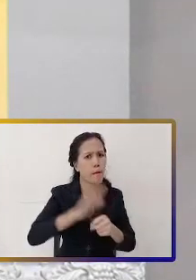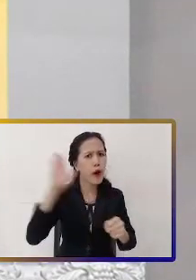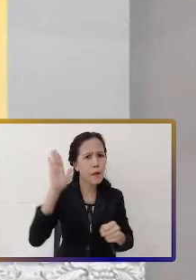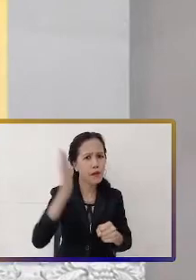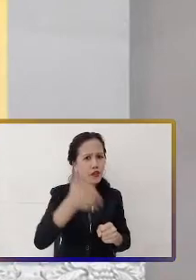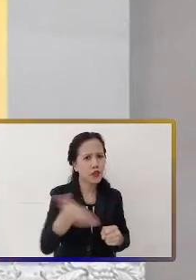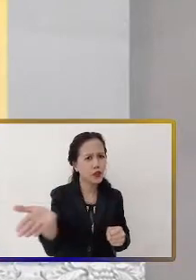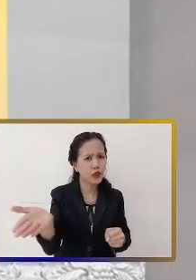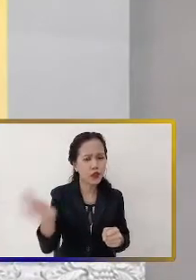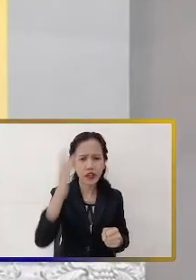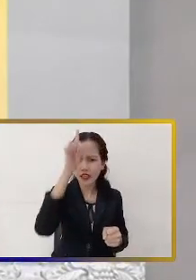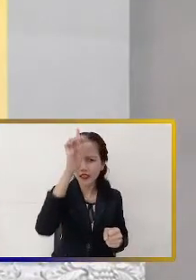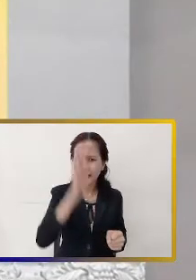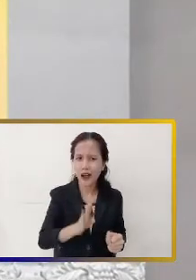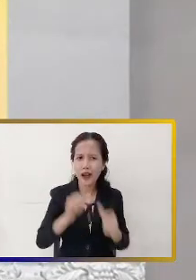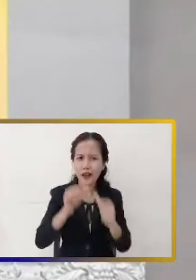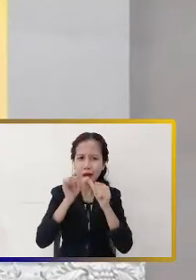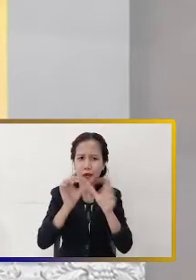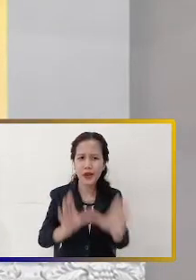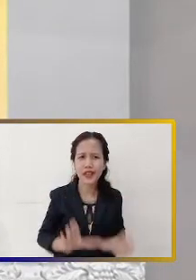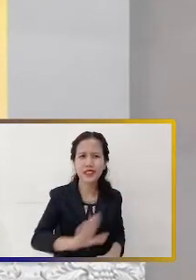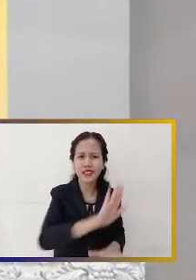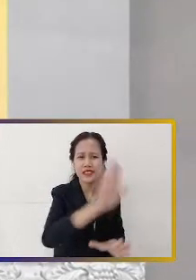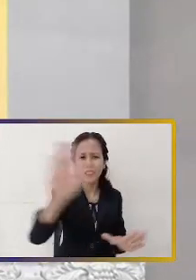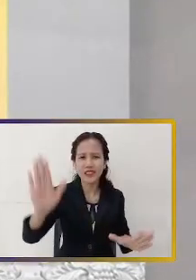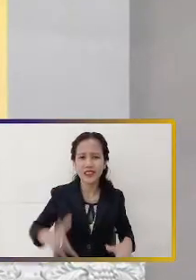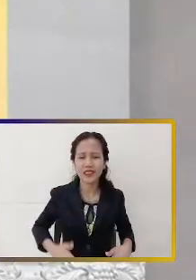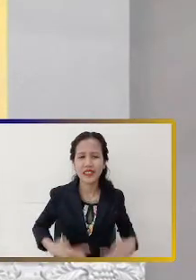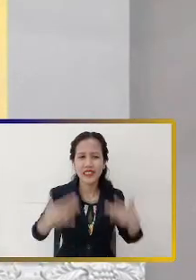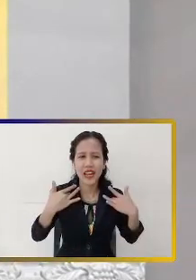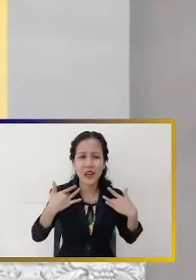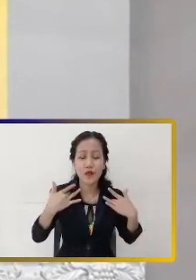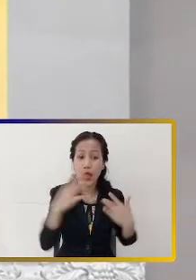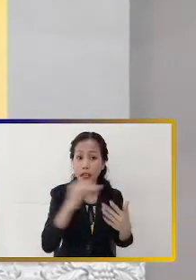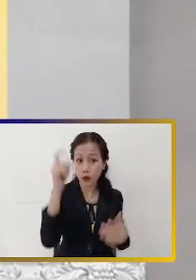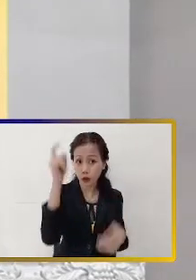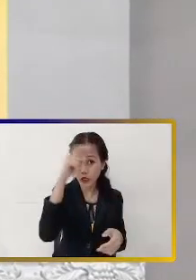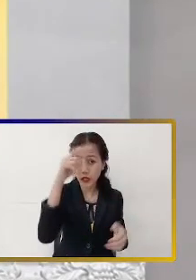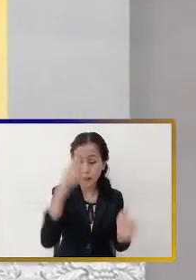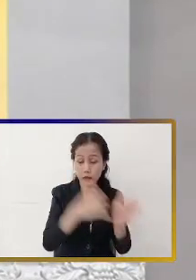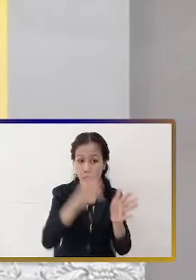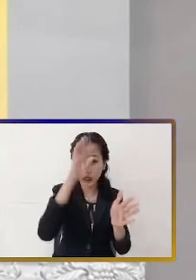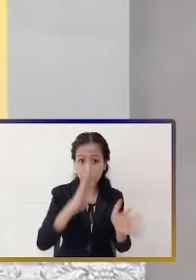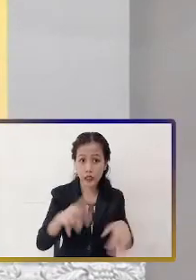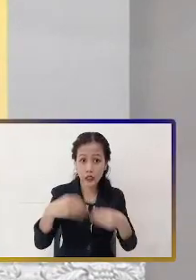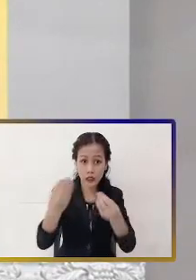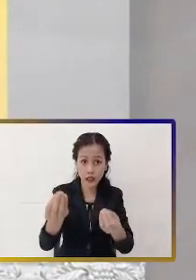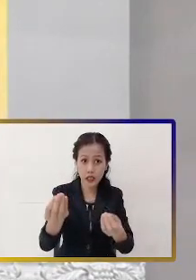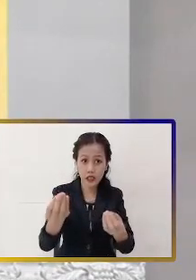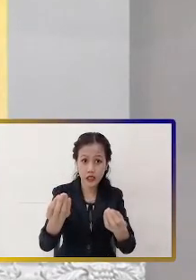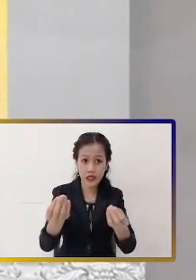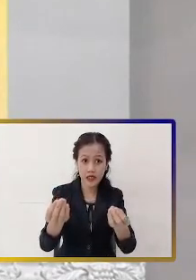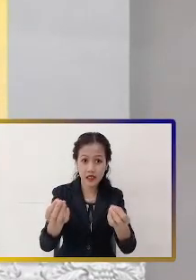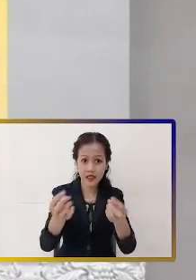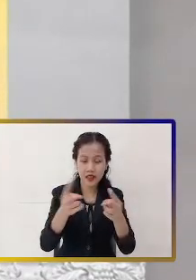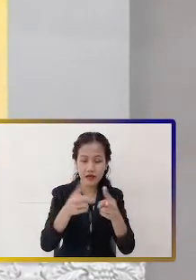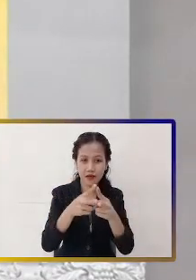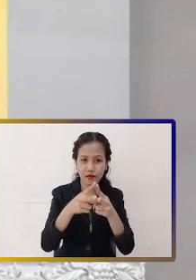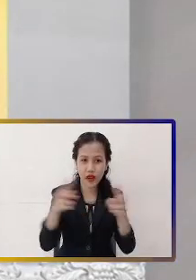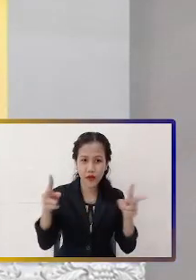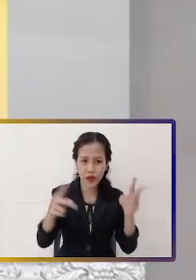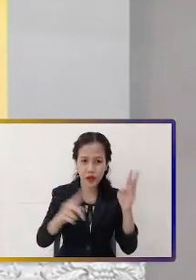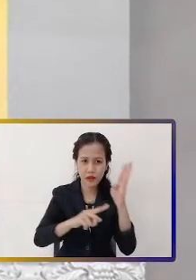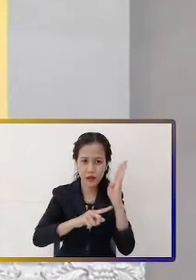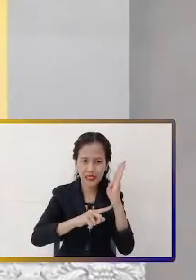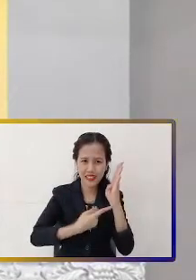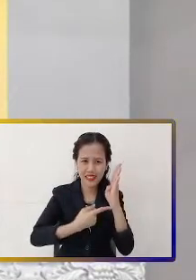God will bless your life and your wisdom that God has given you will become the fountain of